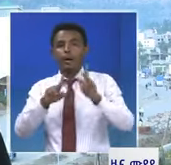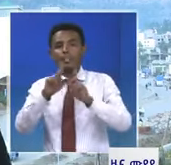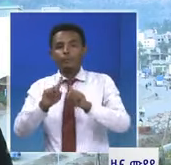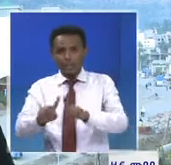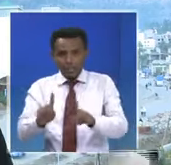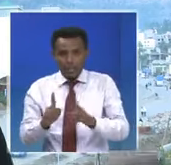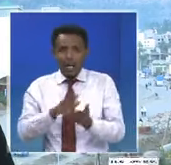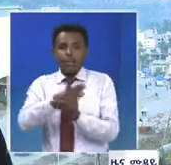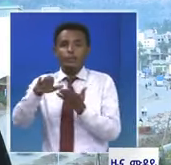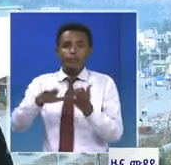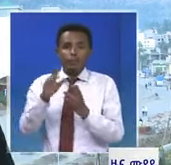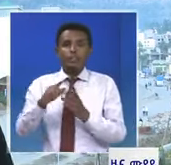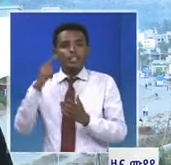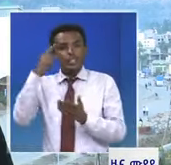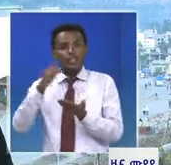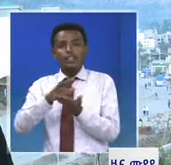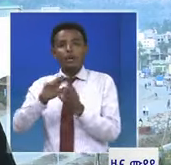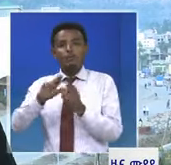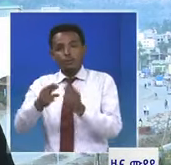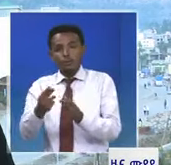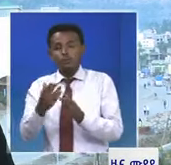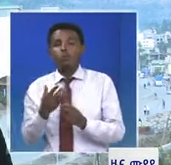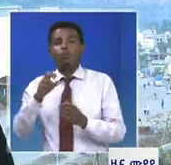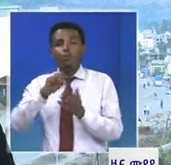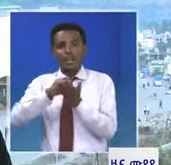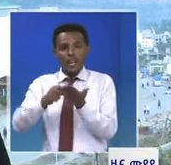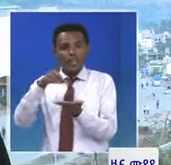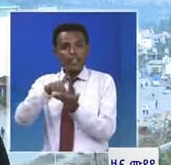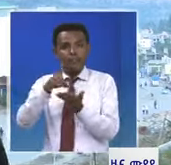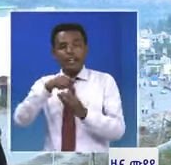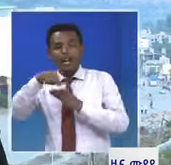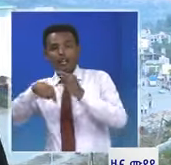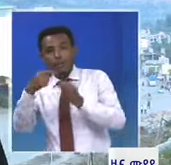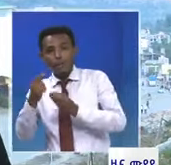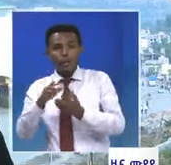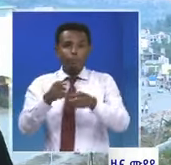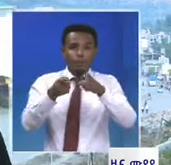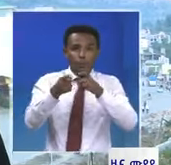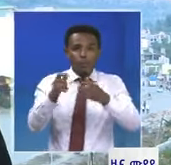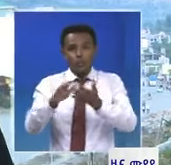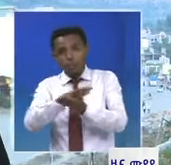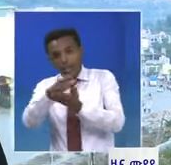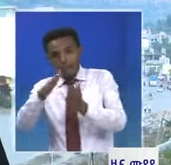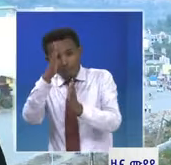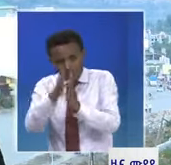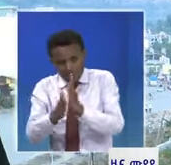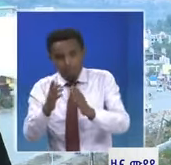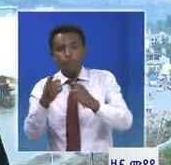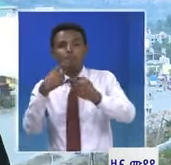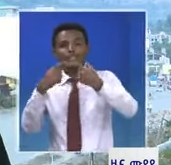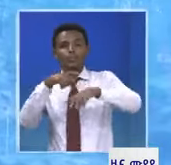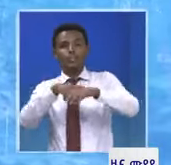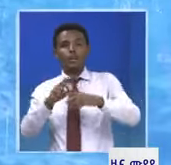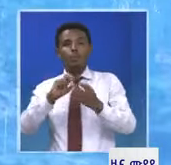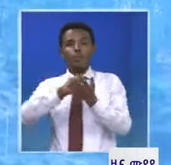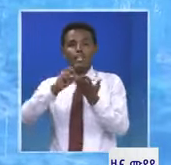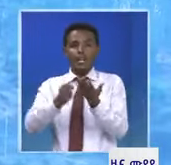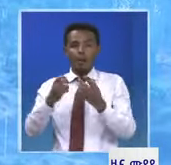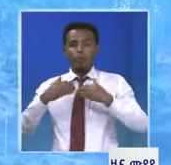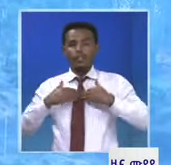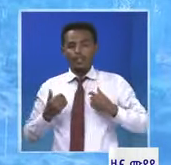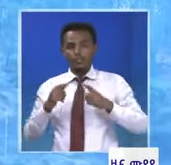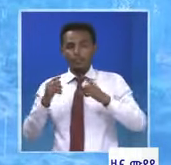አሸባሪ ትግራይ ወራሪ ቡድን ወልዳ ከተማንና አካባቢውን ለመቆጣጠርና ወረራ ለመፈጸም በመጣበት ጊዜ የወልዳ ወጣት በተለይ